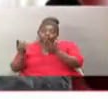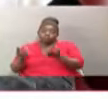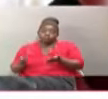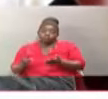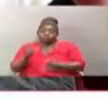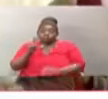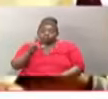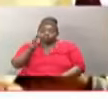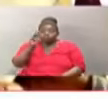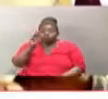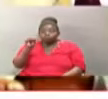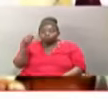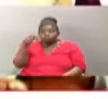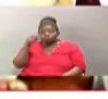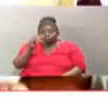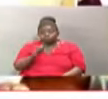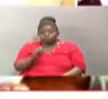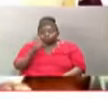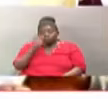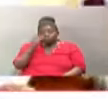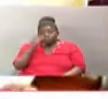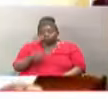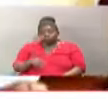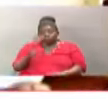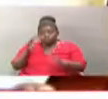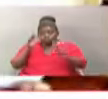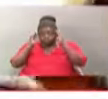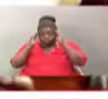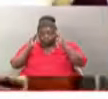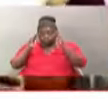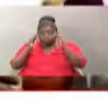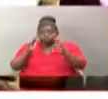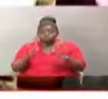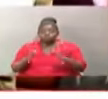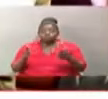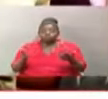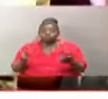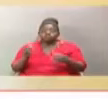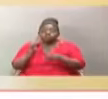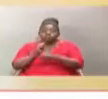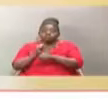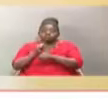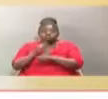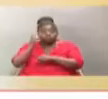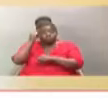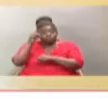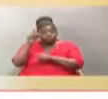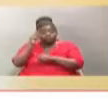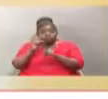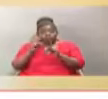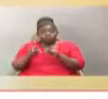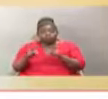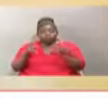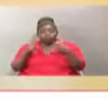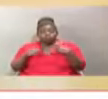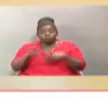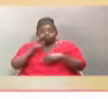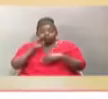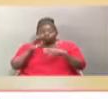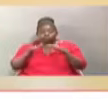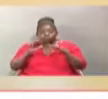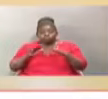lw'erwengo semwezi zuma lwategeeza ngaesire bagenda okuliteeka okusakira abantu tugenda kubeera